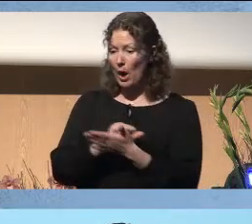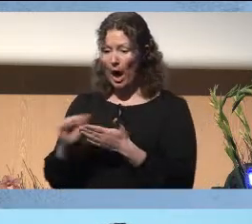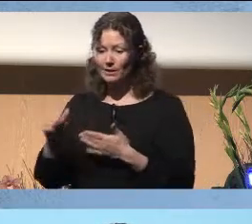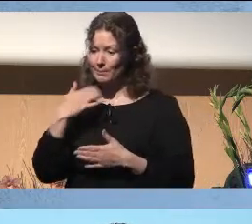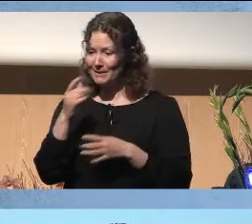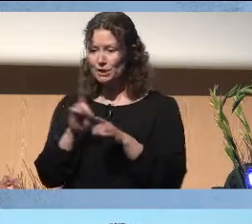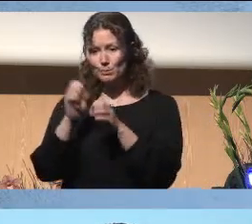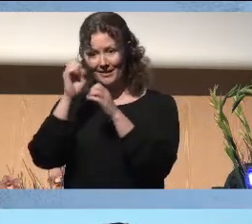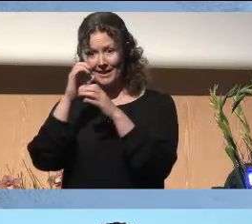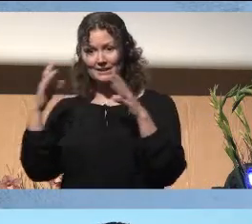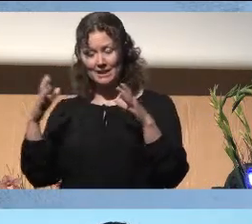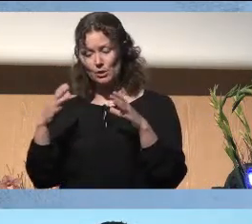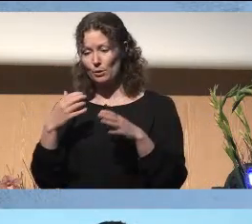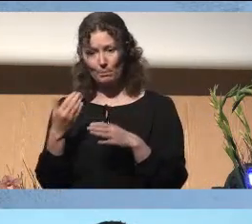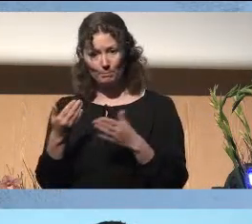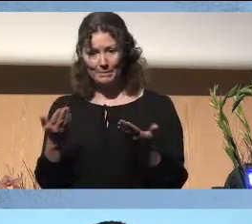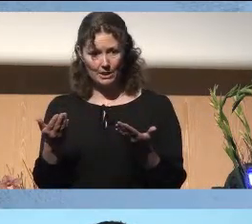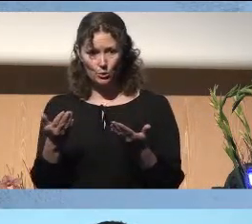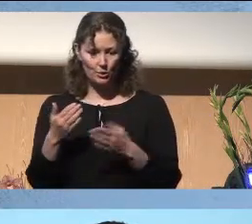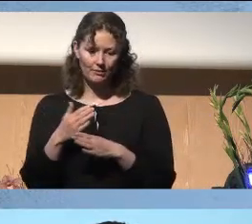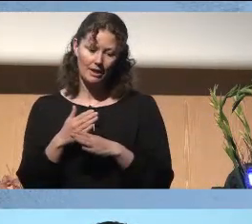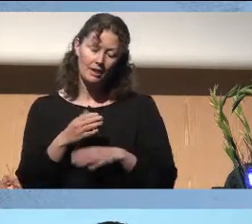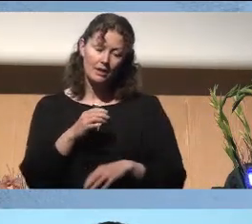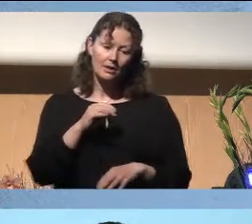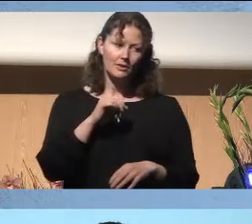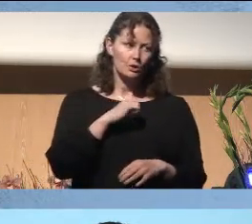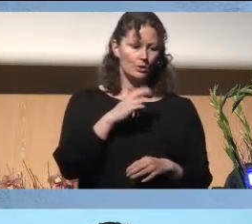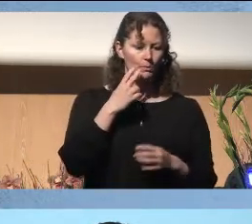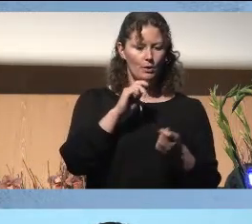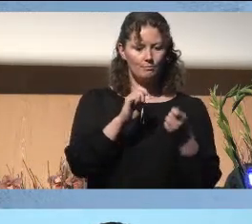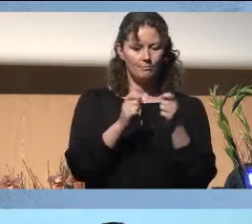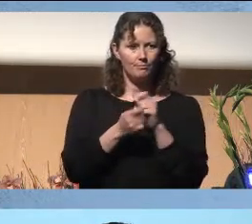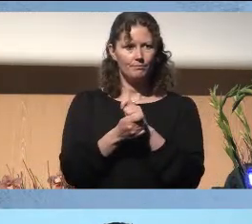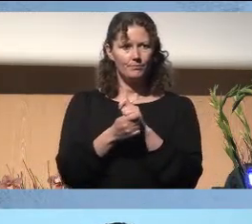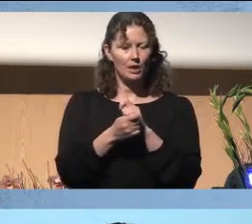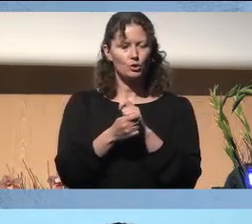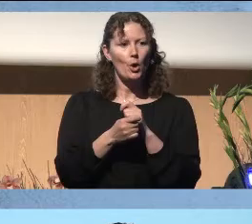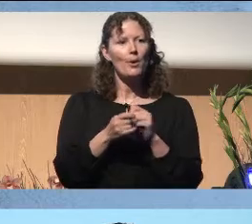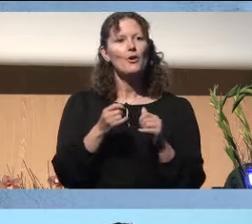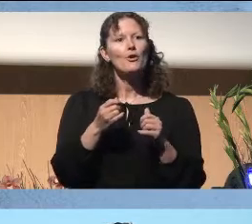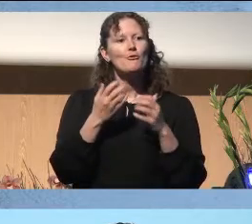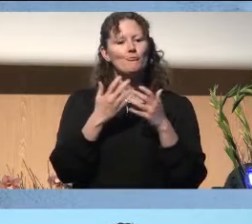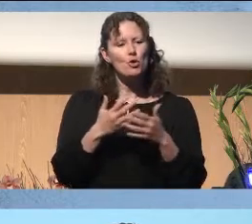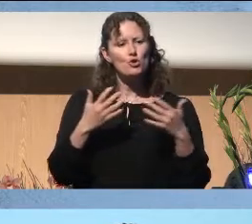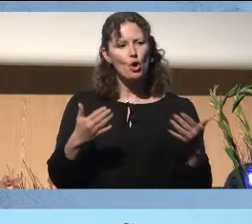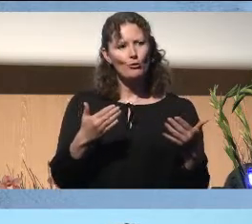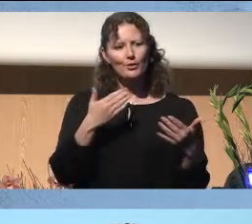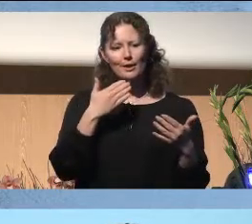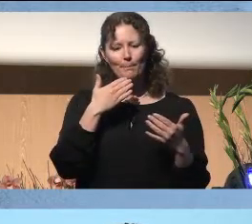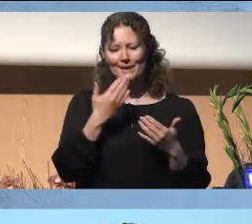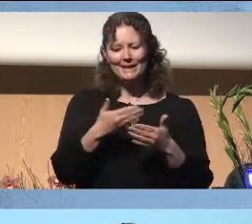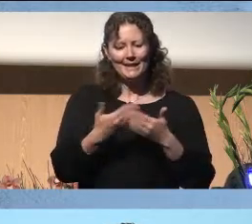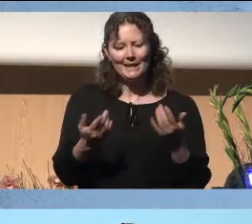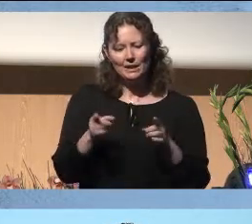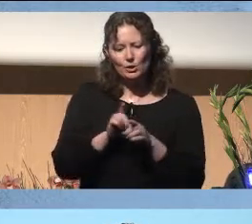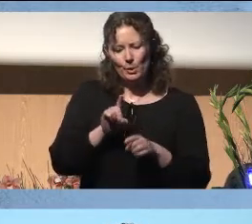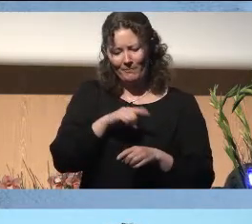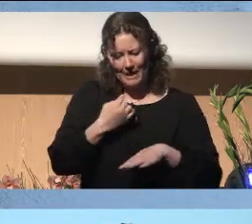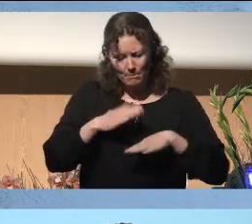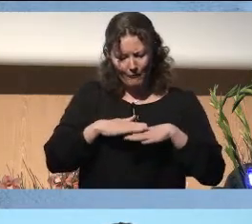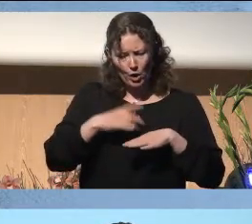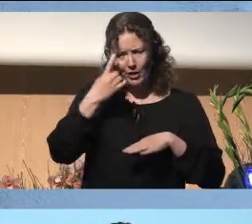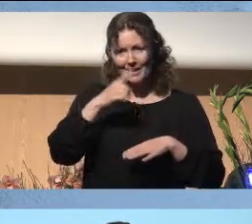så har man noll. Och vi brukar mäta det omvända. Nämligen hur ofta blir det inte som vi har tänkt oss, det vill säga